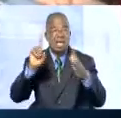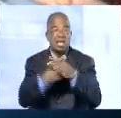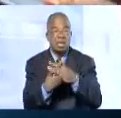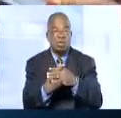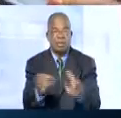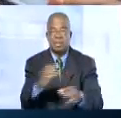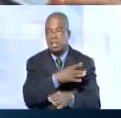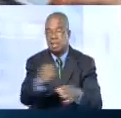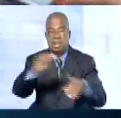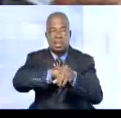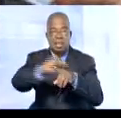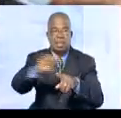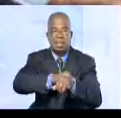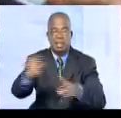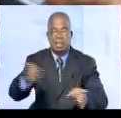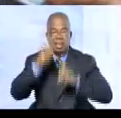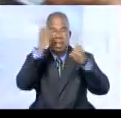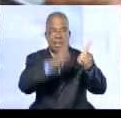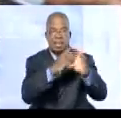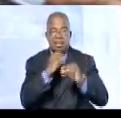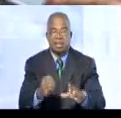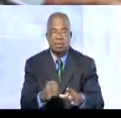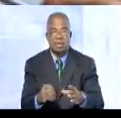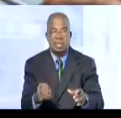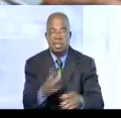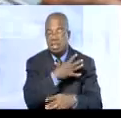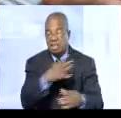en application ces accords-là. Et Sa